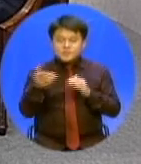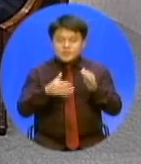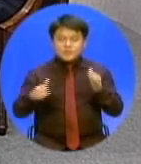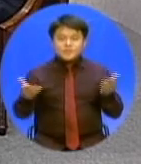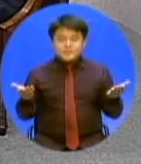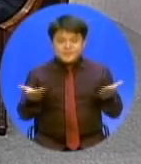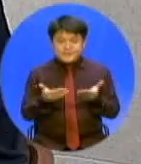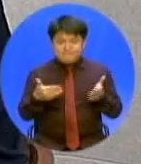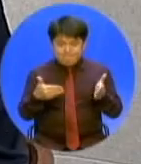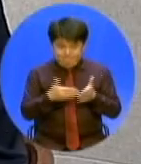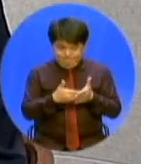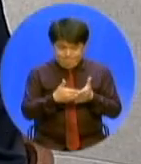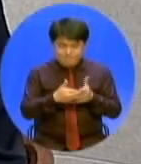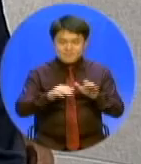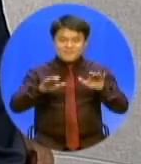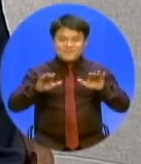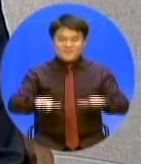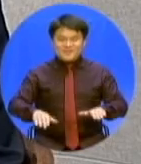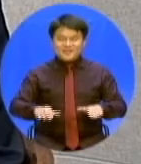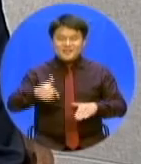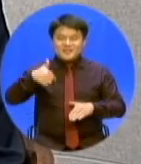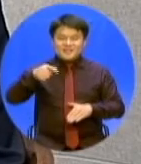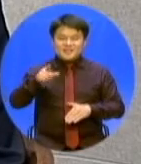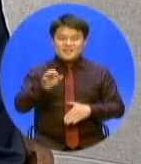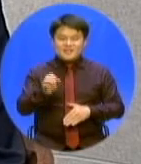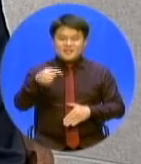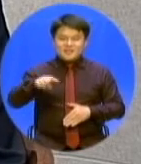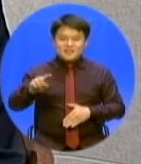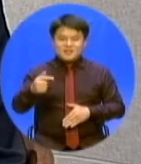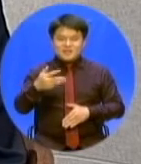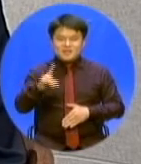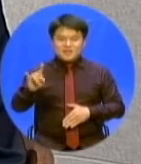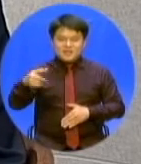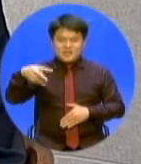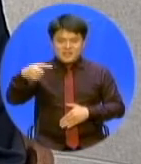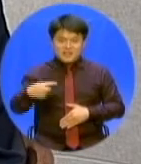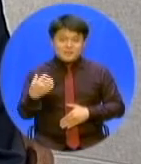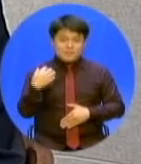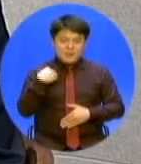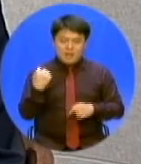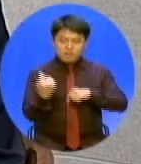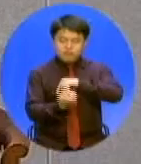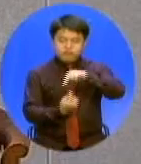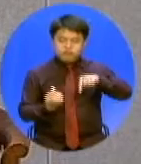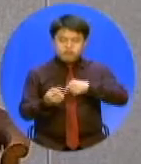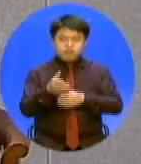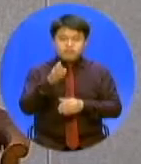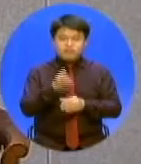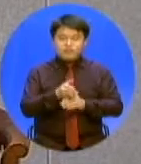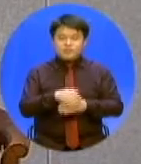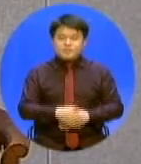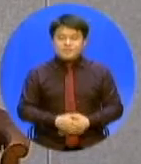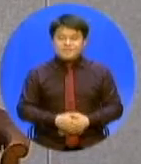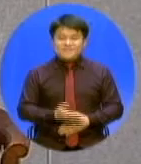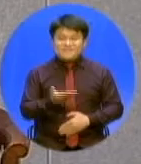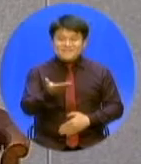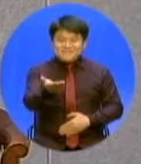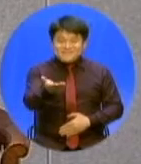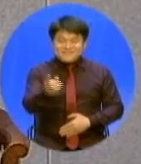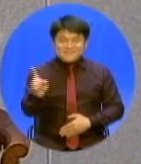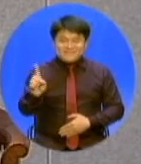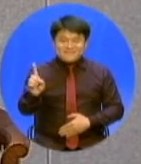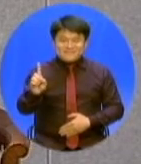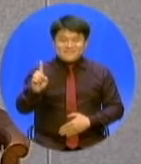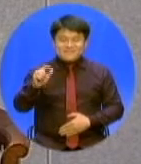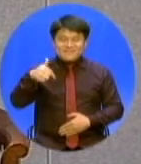공직을 마감하고 예. 지금 이제 여기 그 강원랜드를 맡아 경영을 하고 있습니다. 예. 그래서 그런지